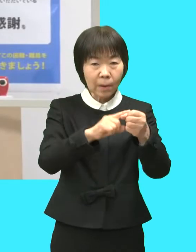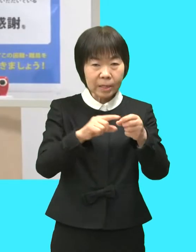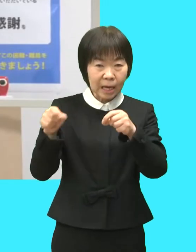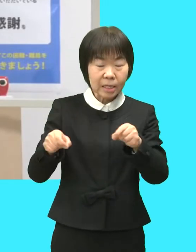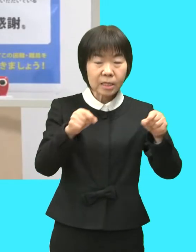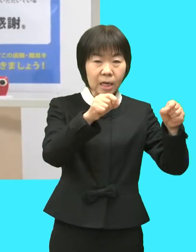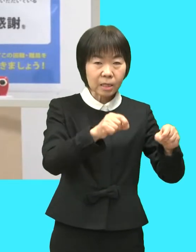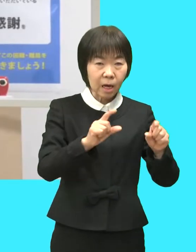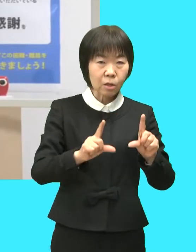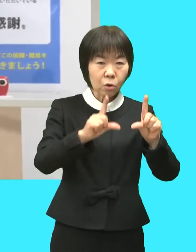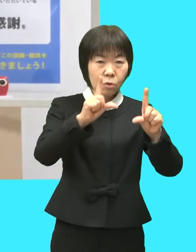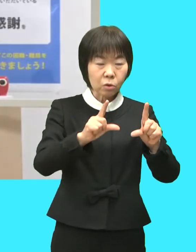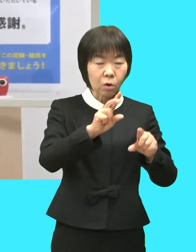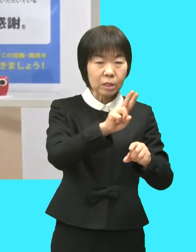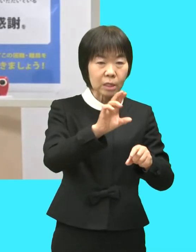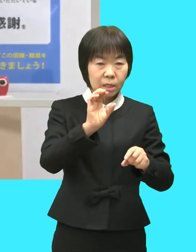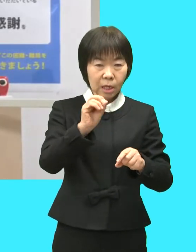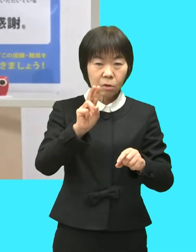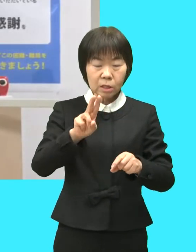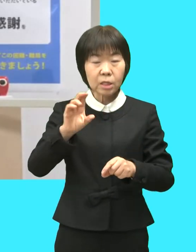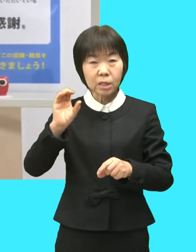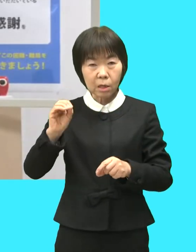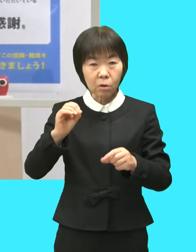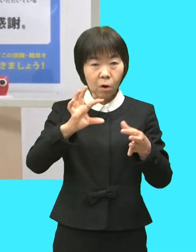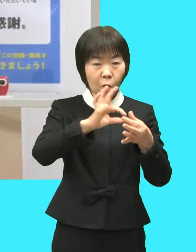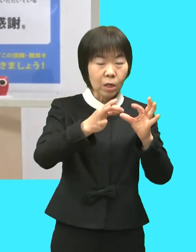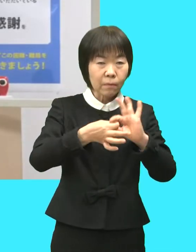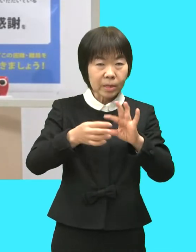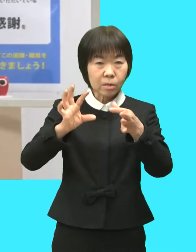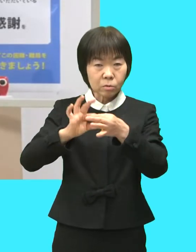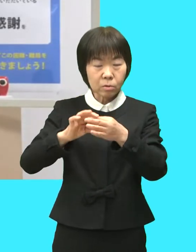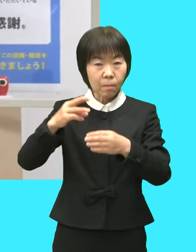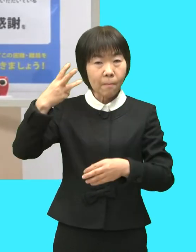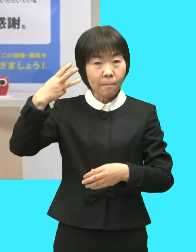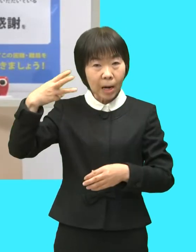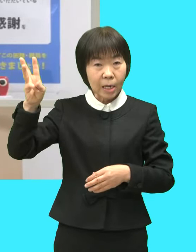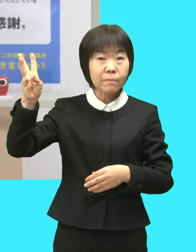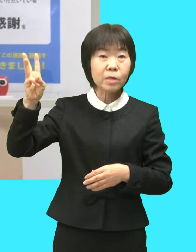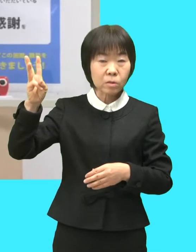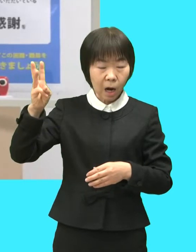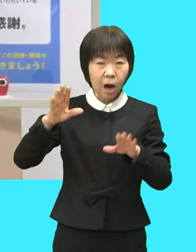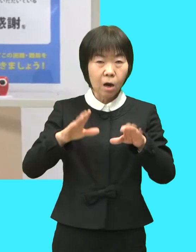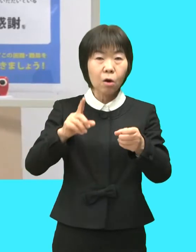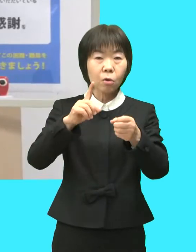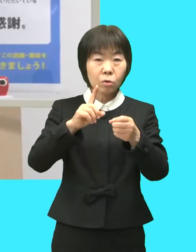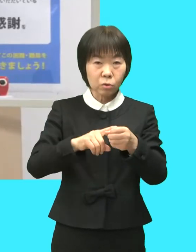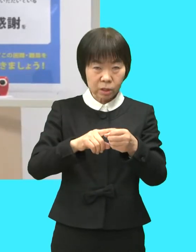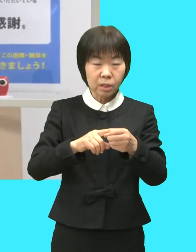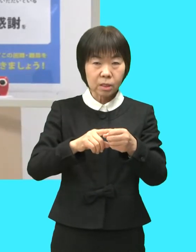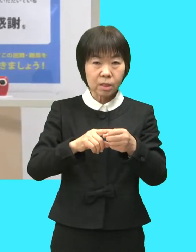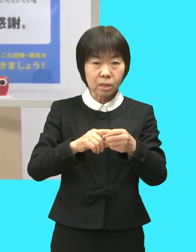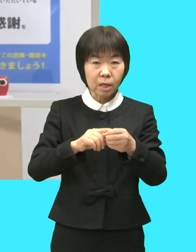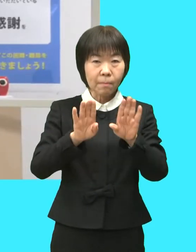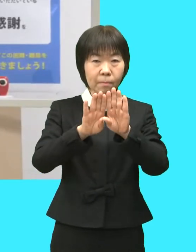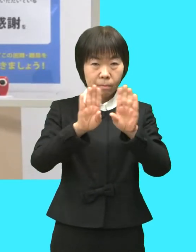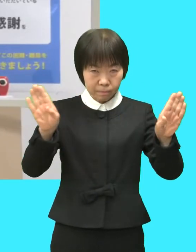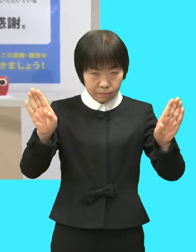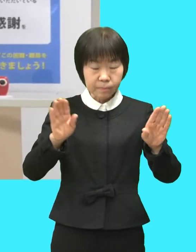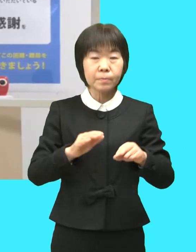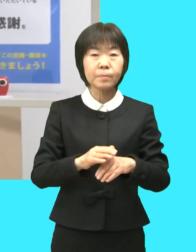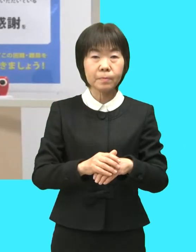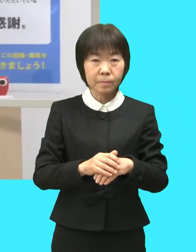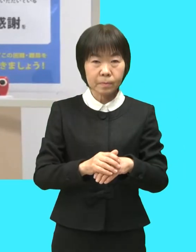された東京2020オリンピック・パラリンピックが今年いよいよ開催され